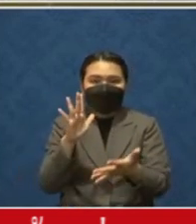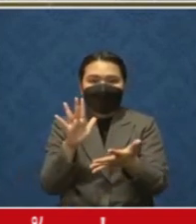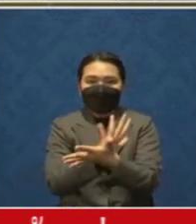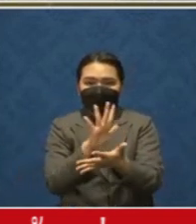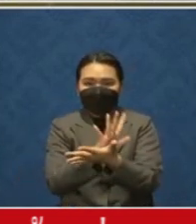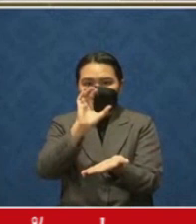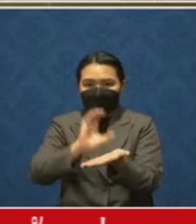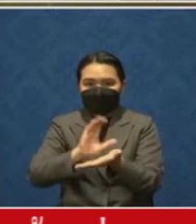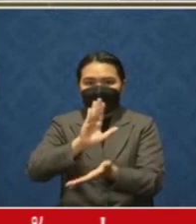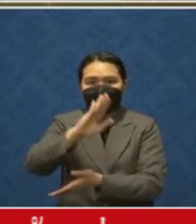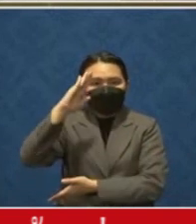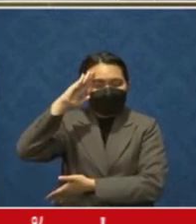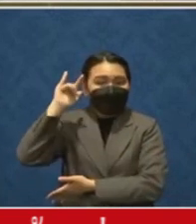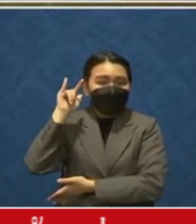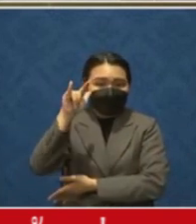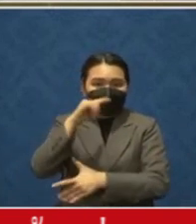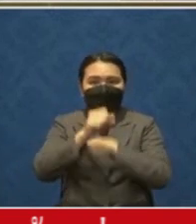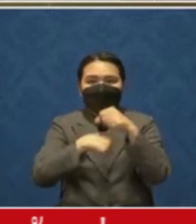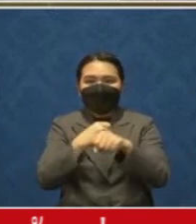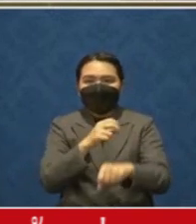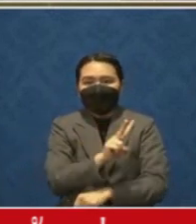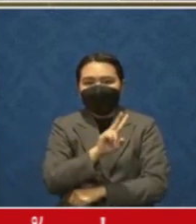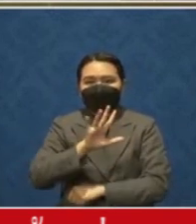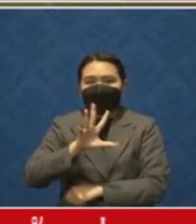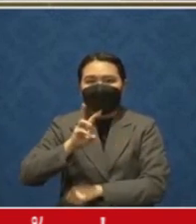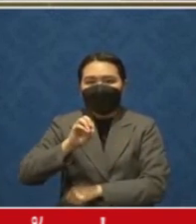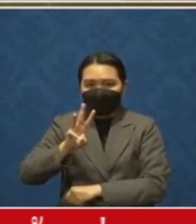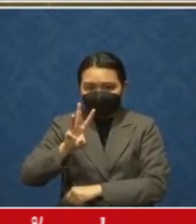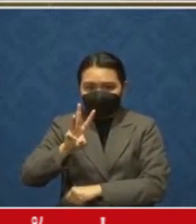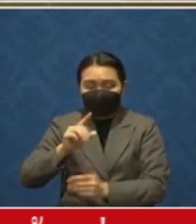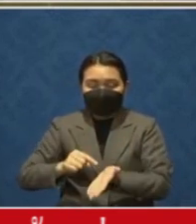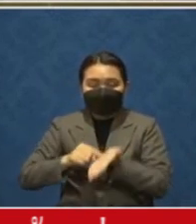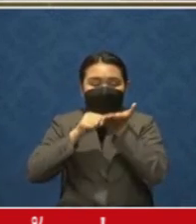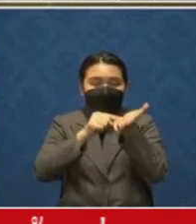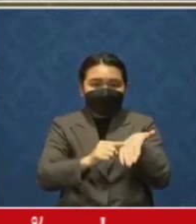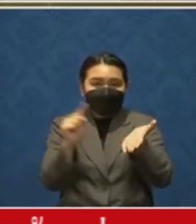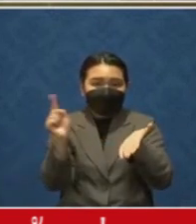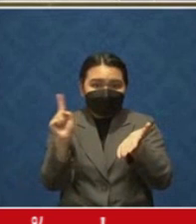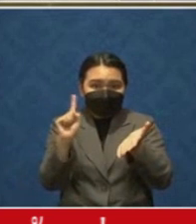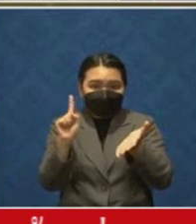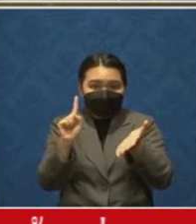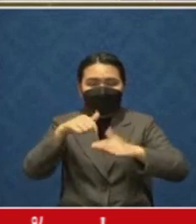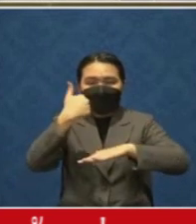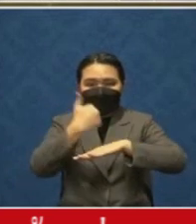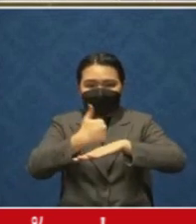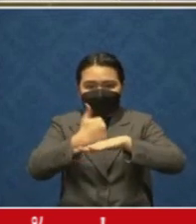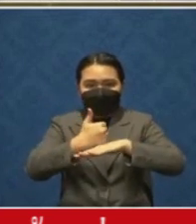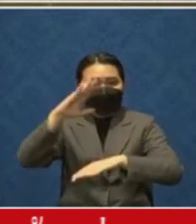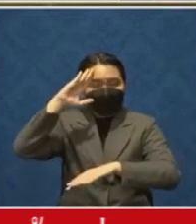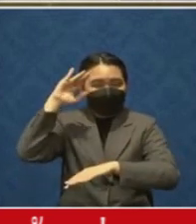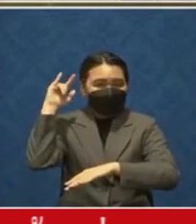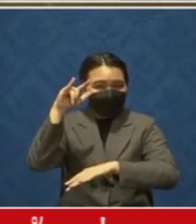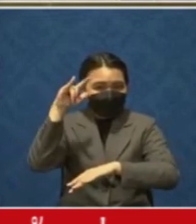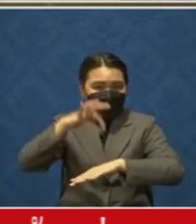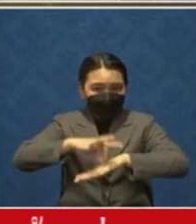ป็นเอกสารงบประมาณของกองทัพอากาศปี2566ที่นำเสนอโดยท่านผู้บัญชาการทหารอ